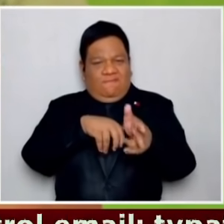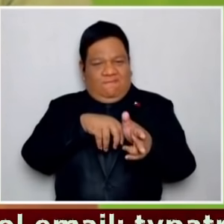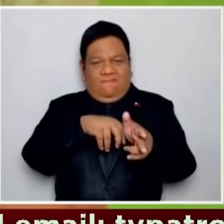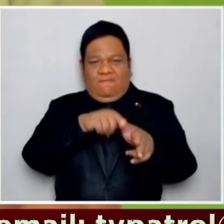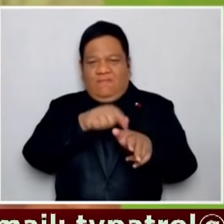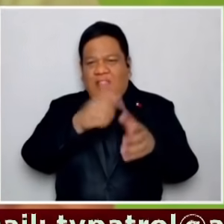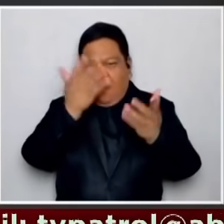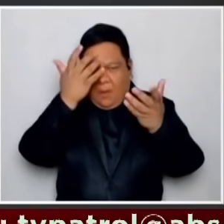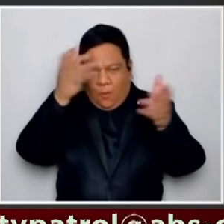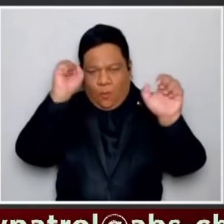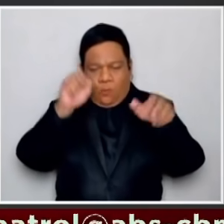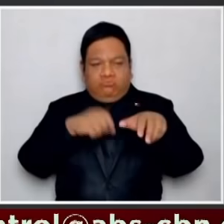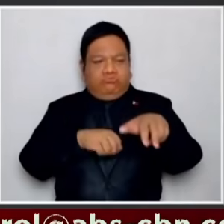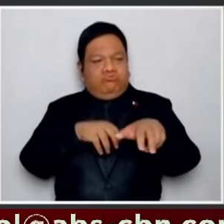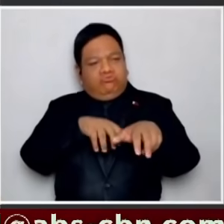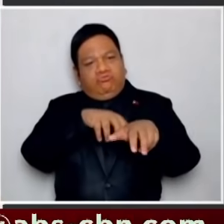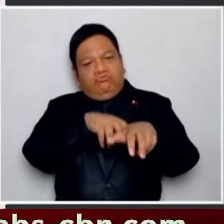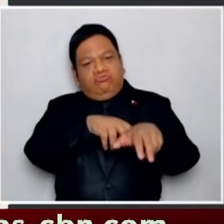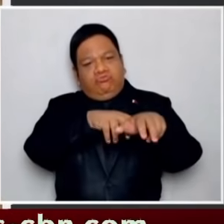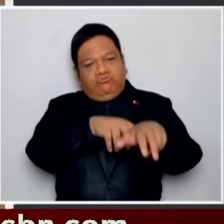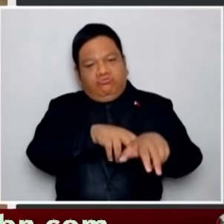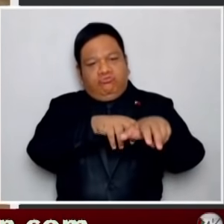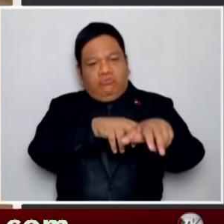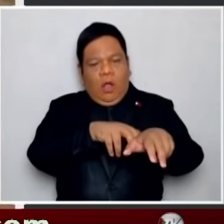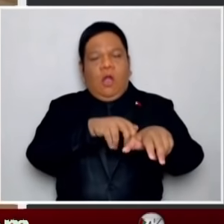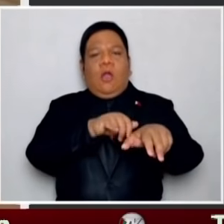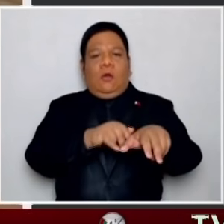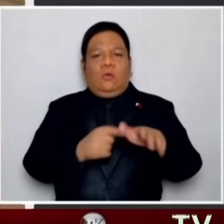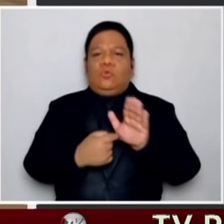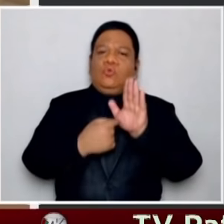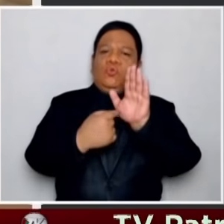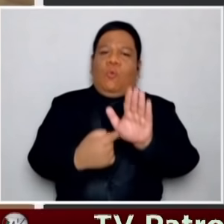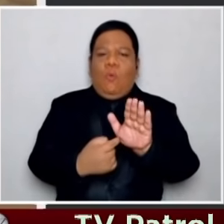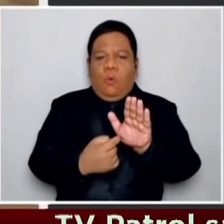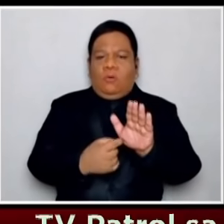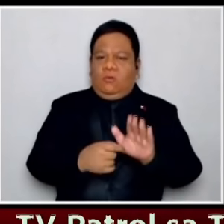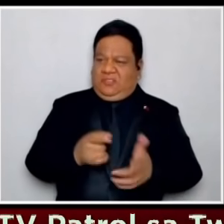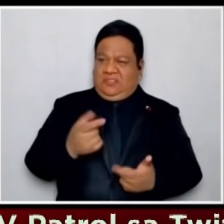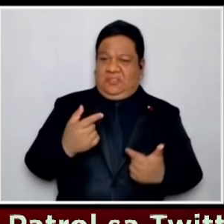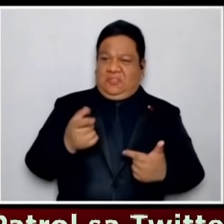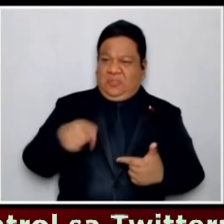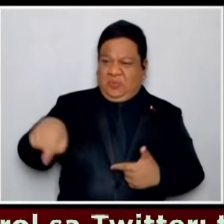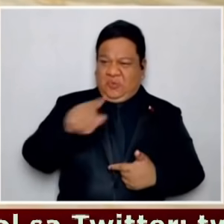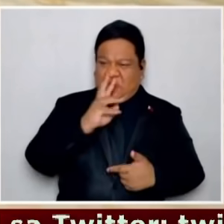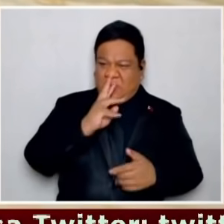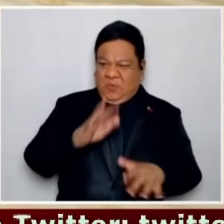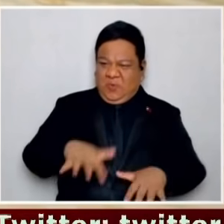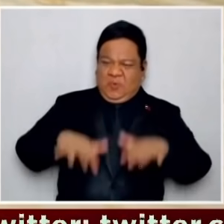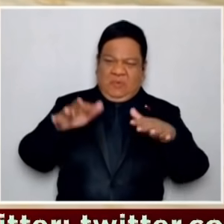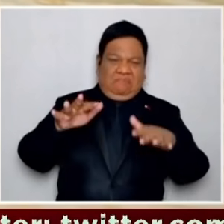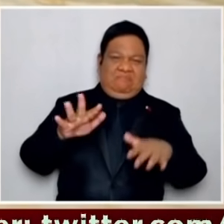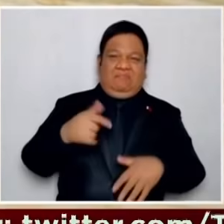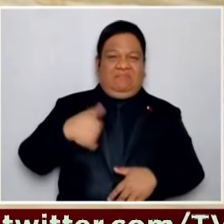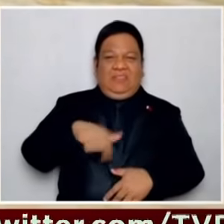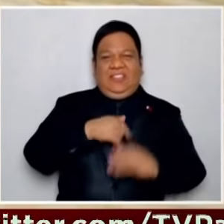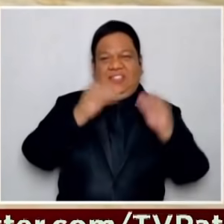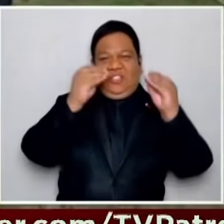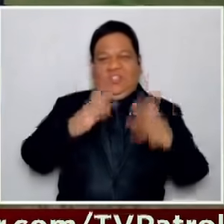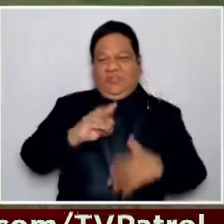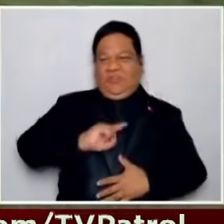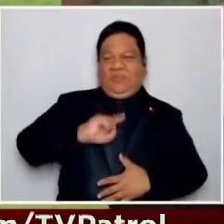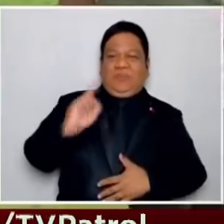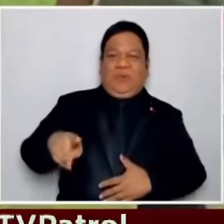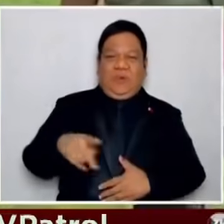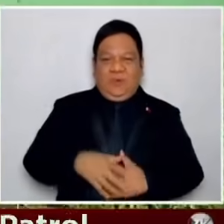sumabay na lang po kami doon para po patunayan na baha ka lang, teacher kami. Walang mahirap na gawain sa